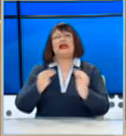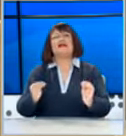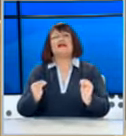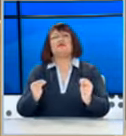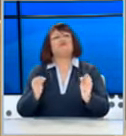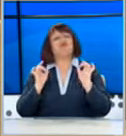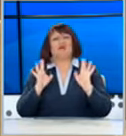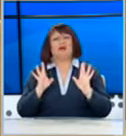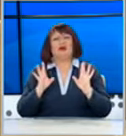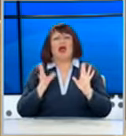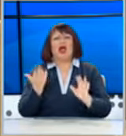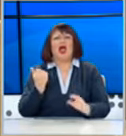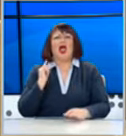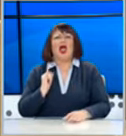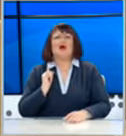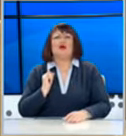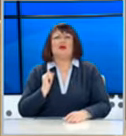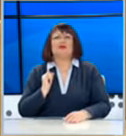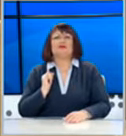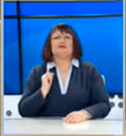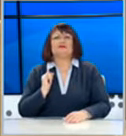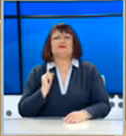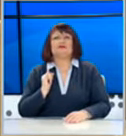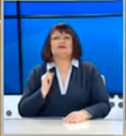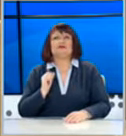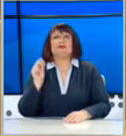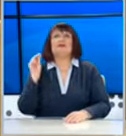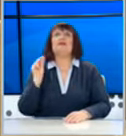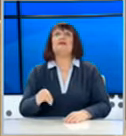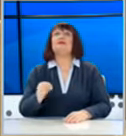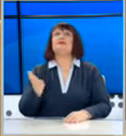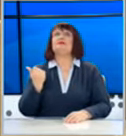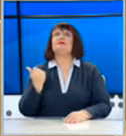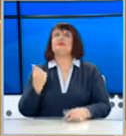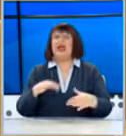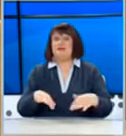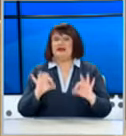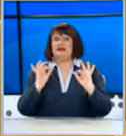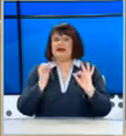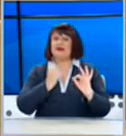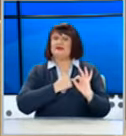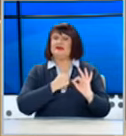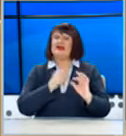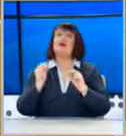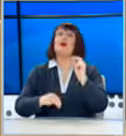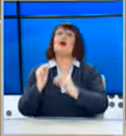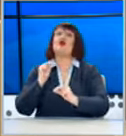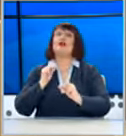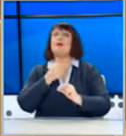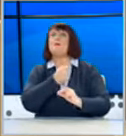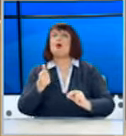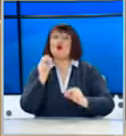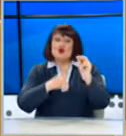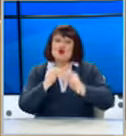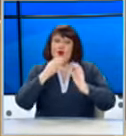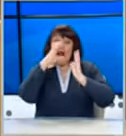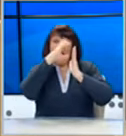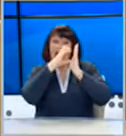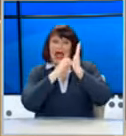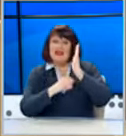δεν βρίσκουν. Γι' αυτό λοιπόν καλώς καταψηφίσαμε επί της αρχής και ψηφίσαμε τα άρθρα που έπρεπε για